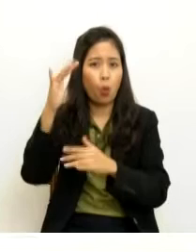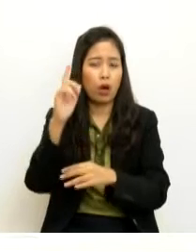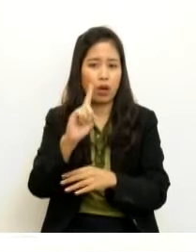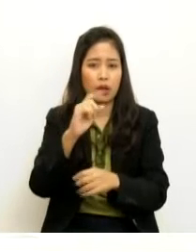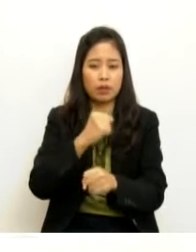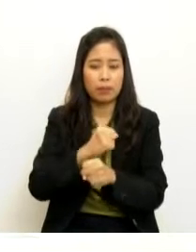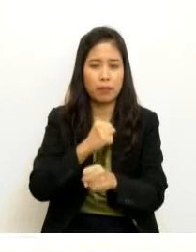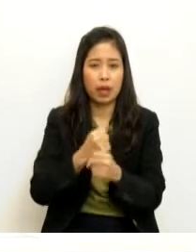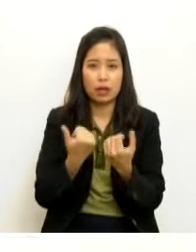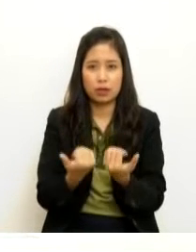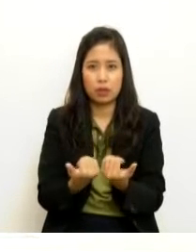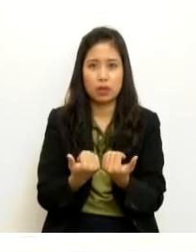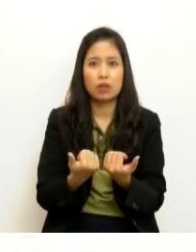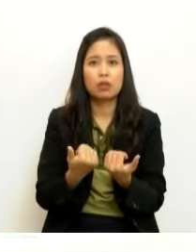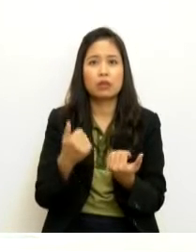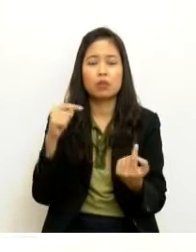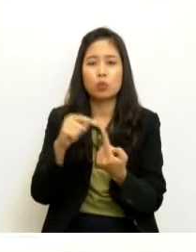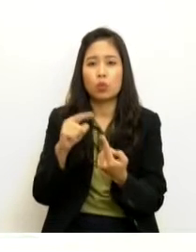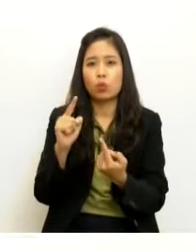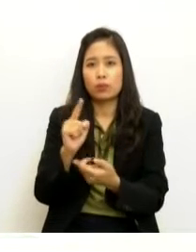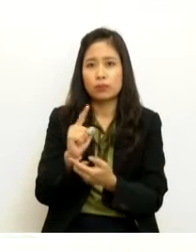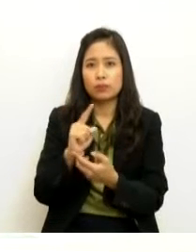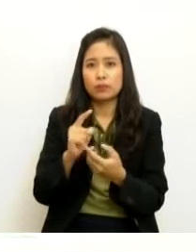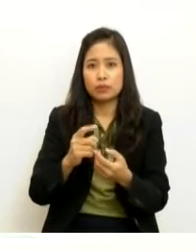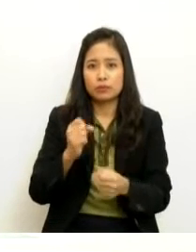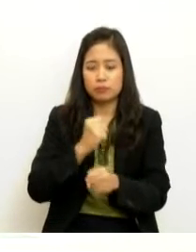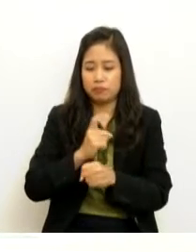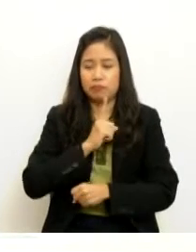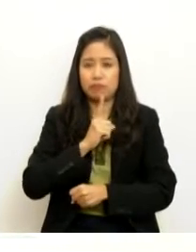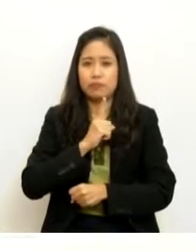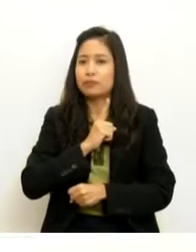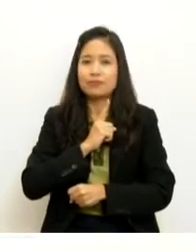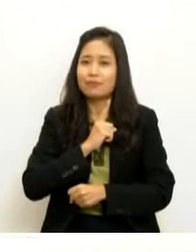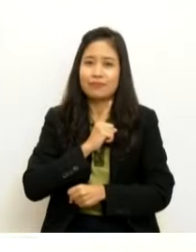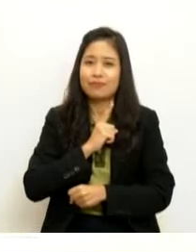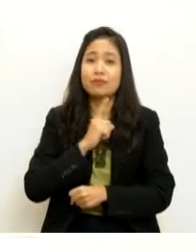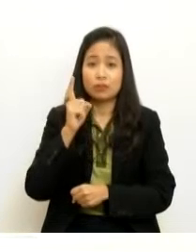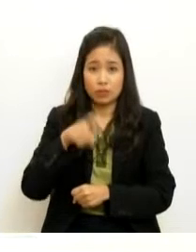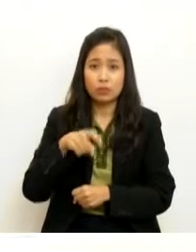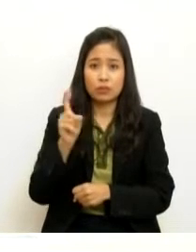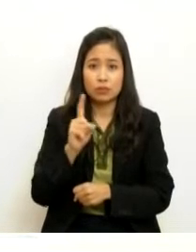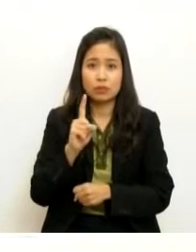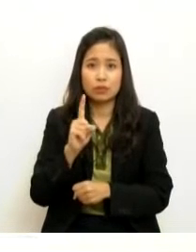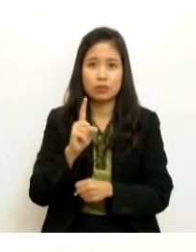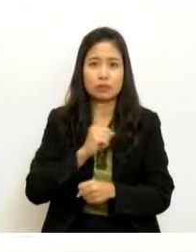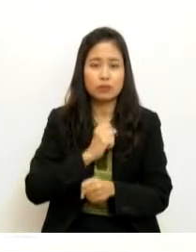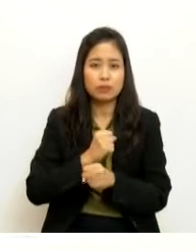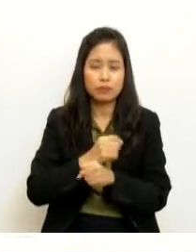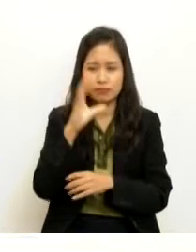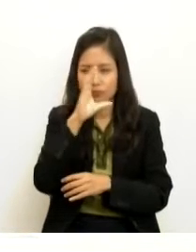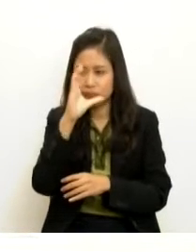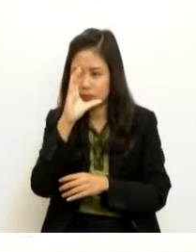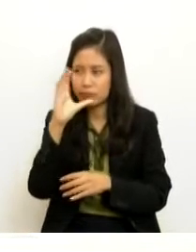งนี้นะครับท่านจะทำงานในฝ่ายเดียวไม่มีทางประสบความสำเร็จนอกจากท่านจะต้องแสวงหาความร่วม